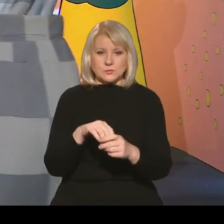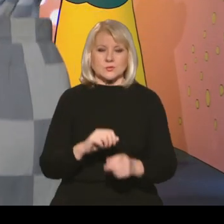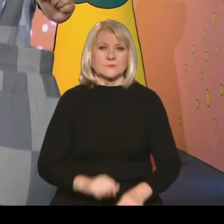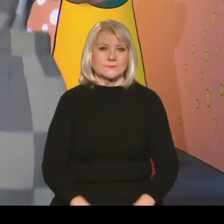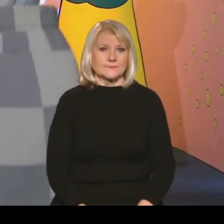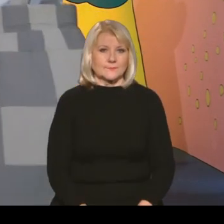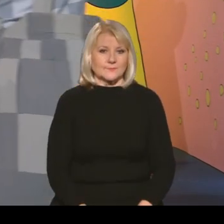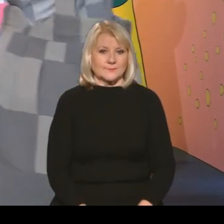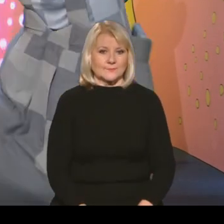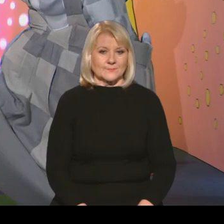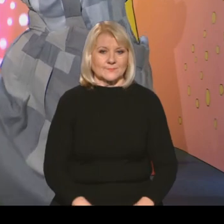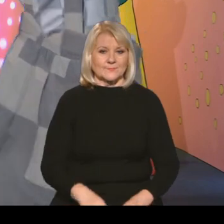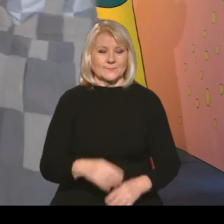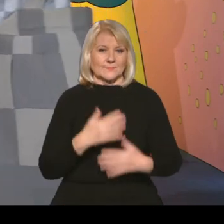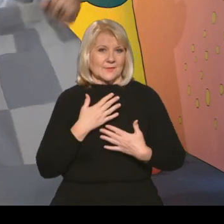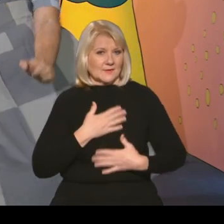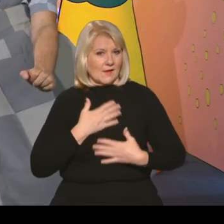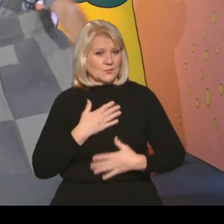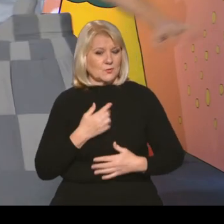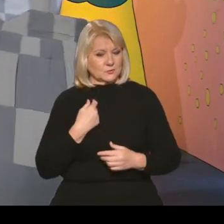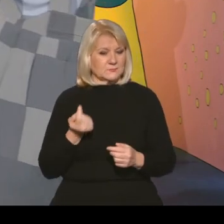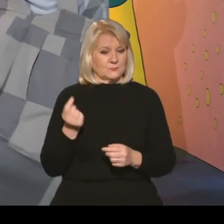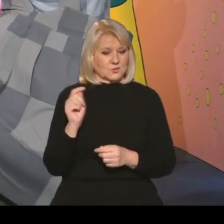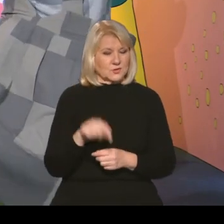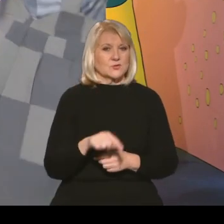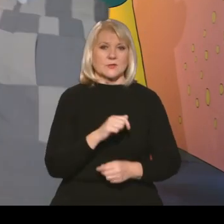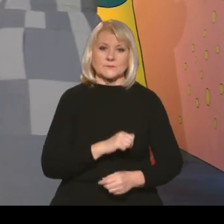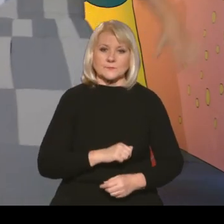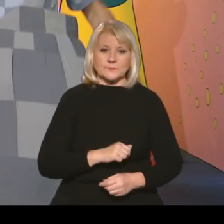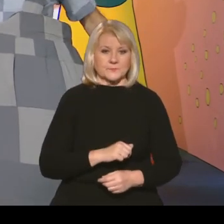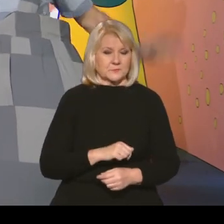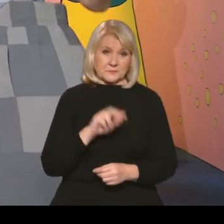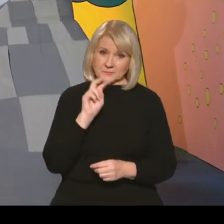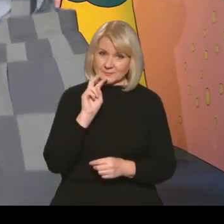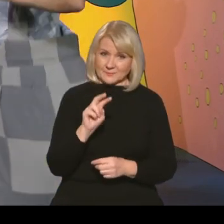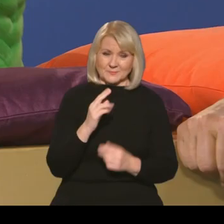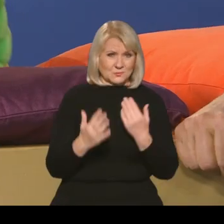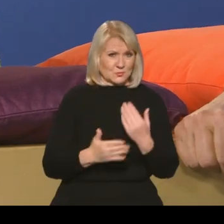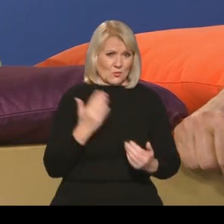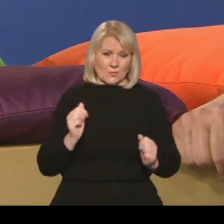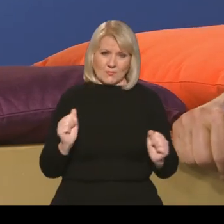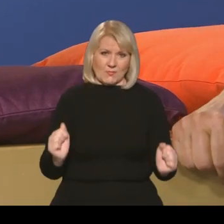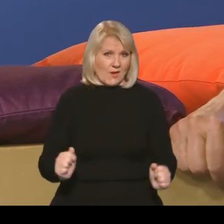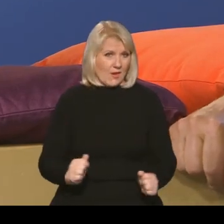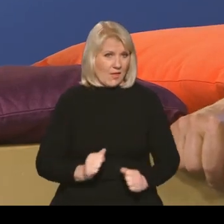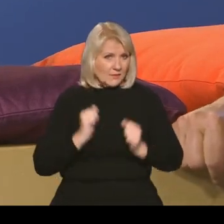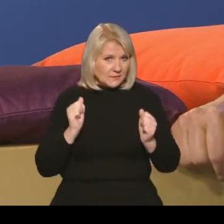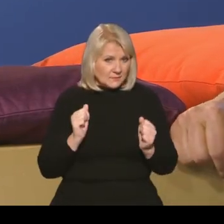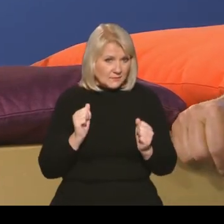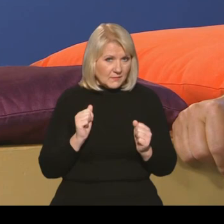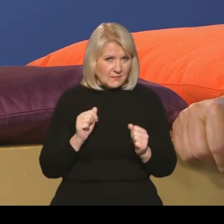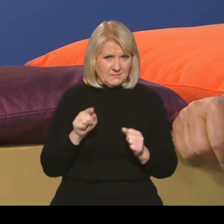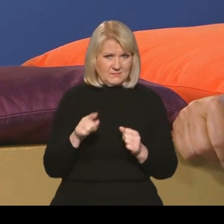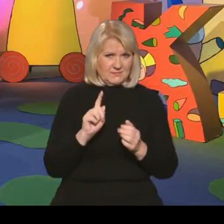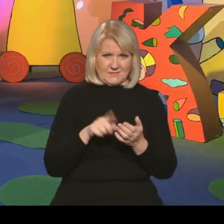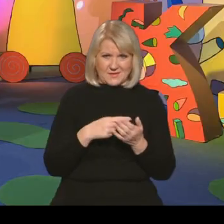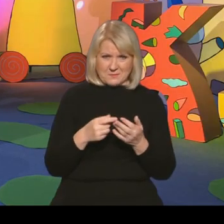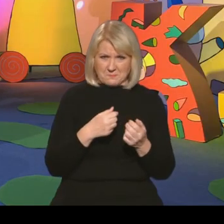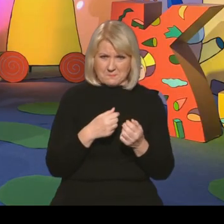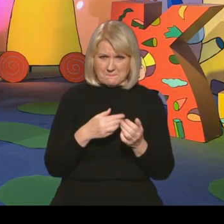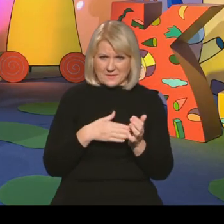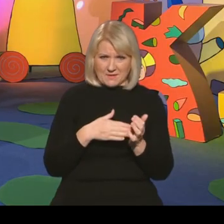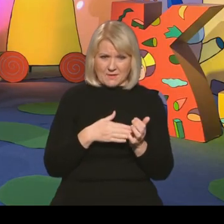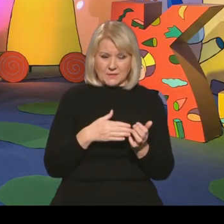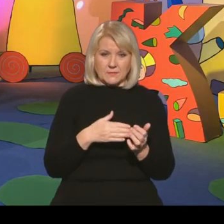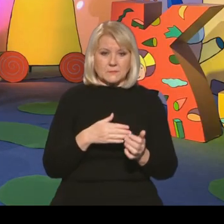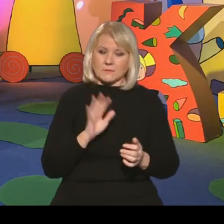tady. Faninko. No teda, skoro jsem se tě lekla. Jsi to vůbec ty? No to se